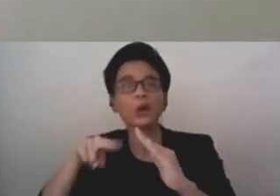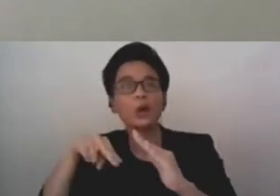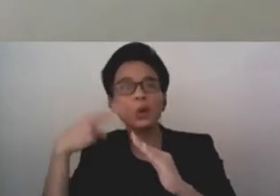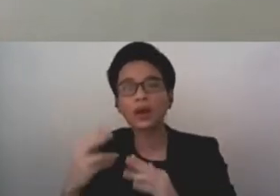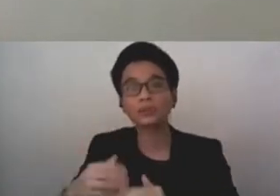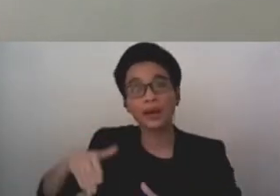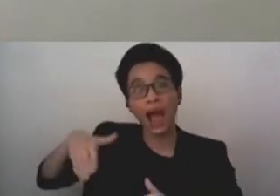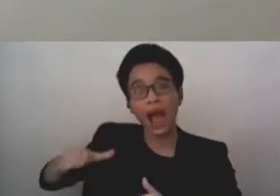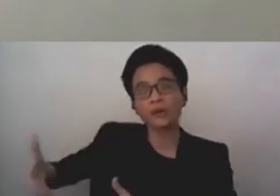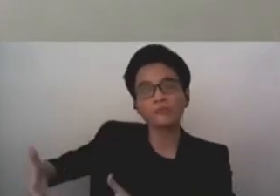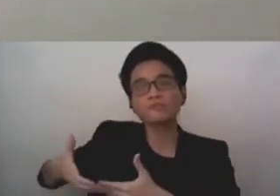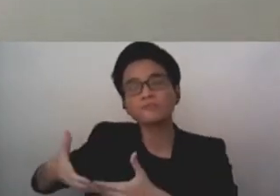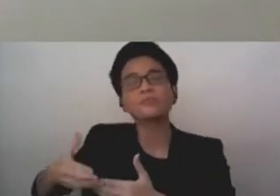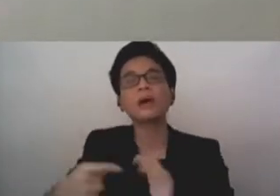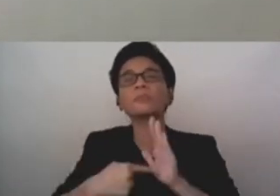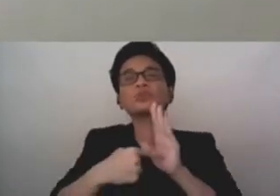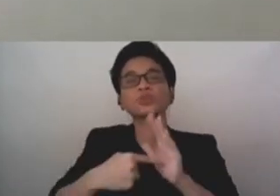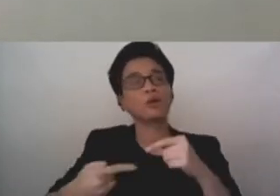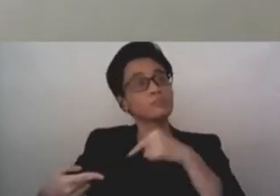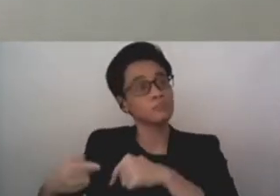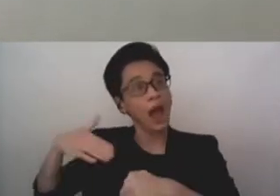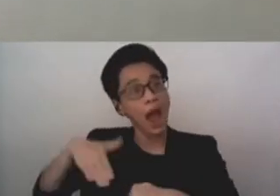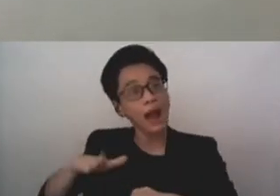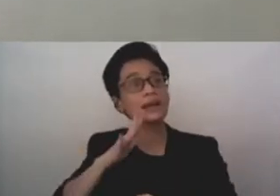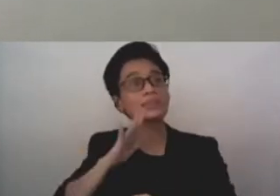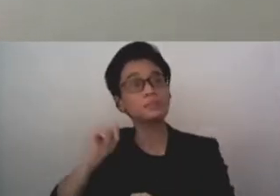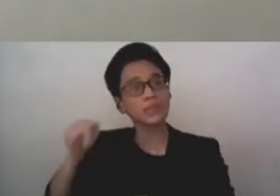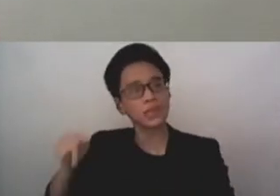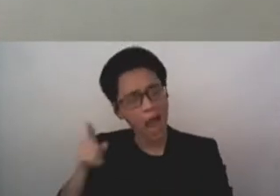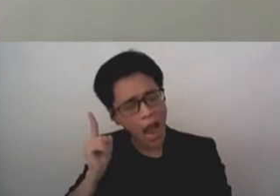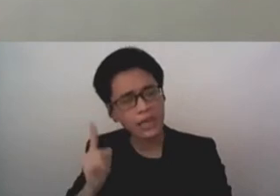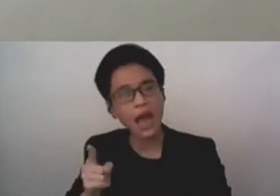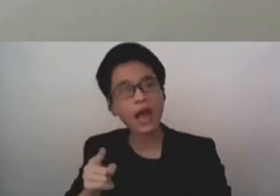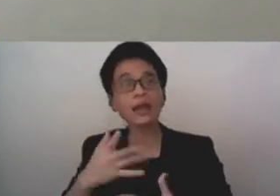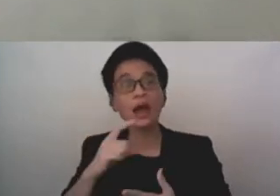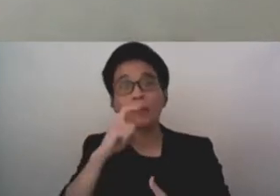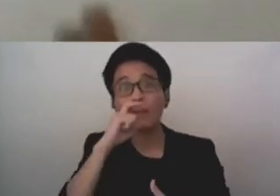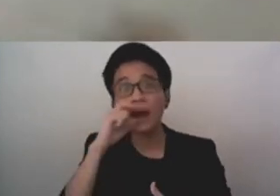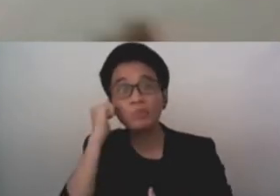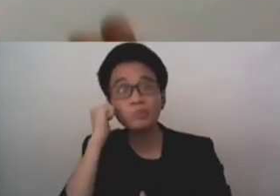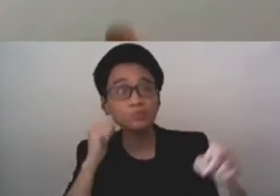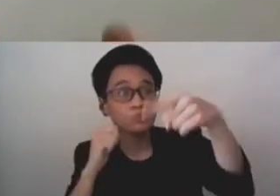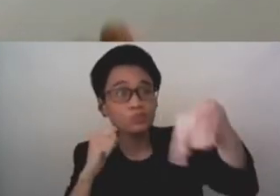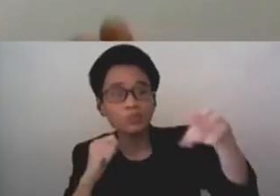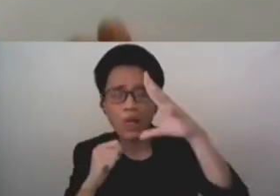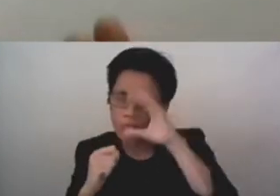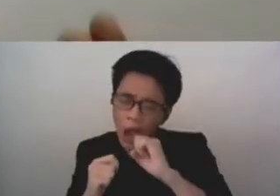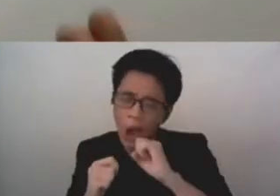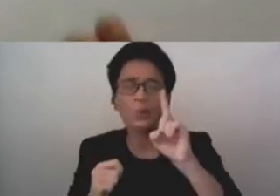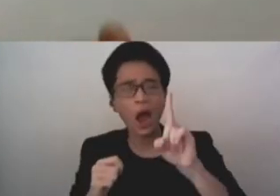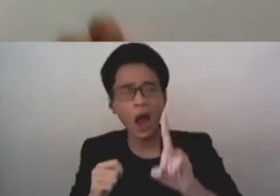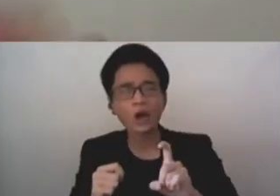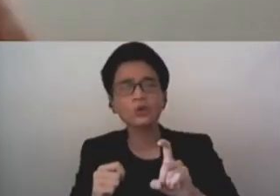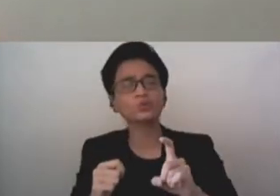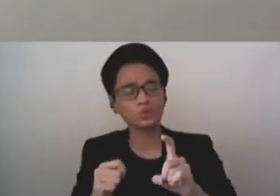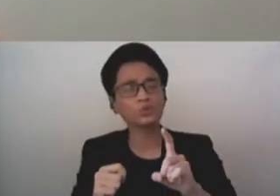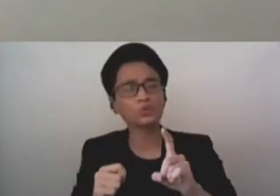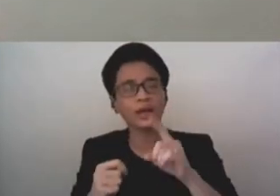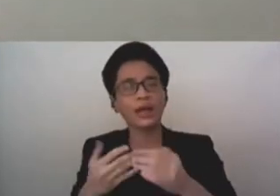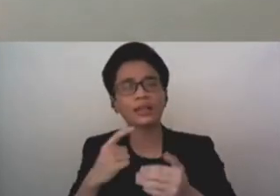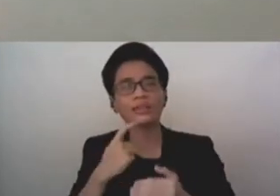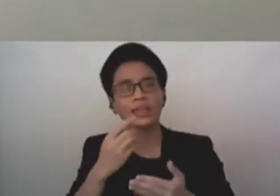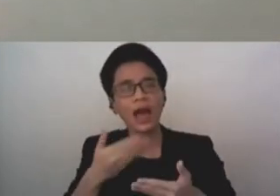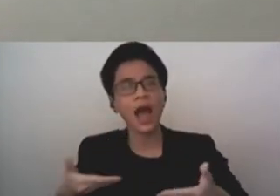anak saya. Dan kemudian juga orang tua harus tahu bahwa ternyata tidak selalu ketika kehamilan